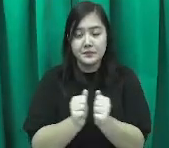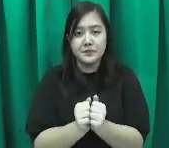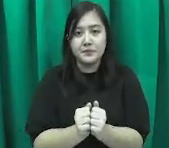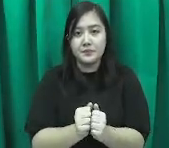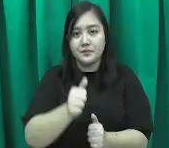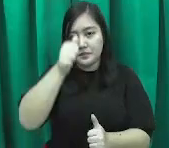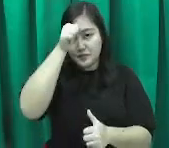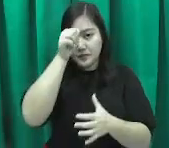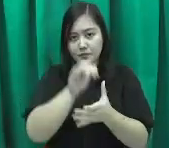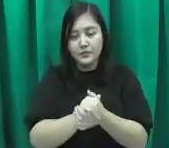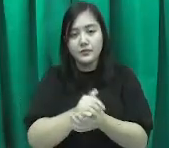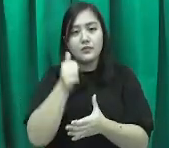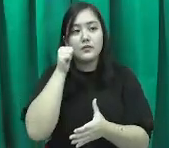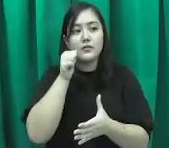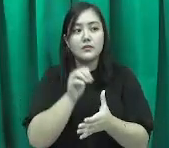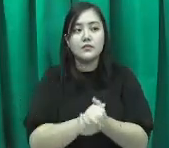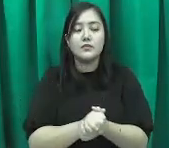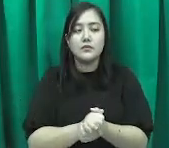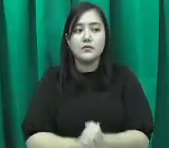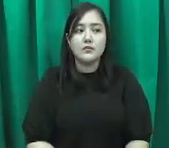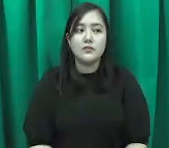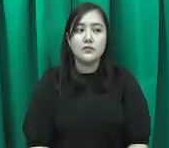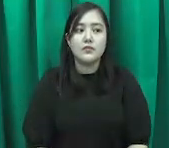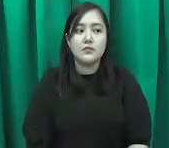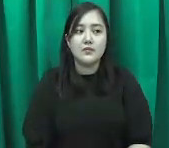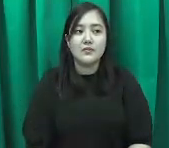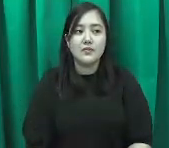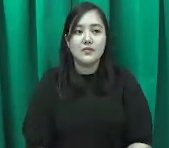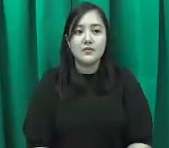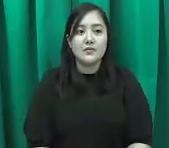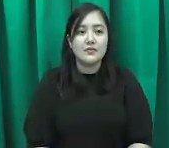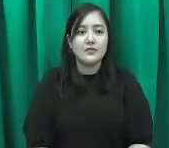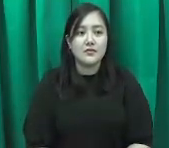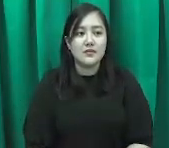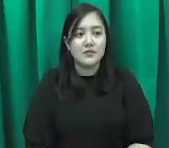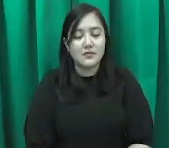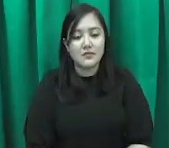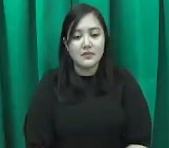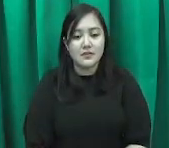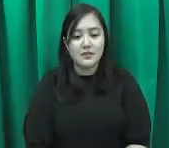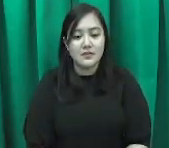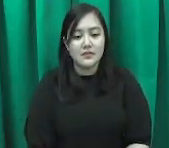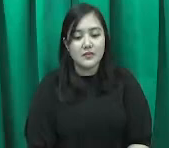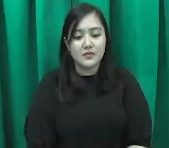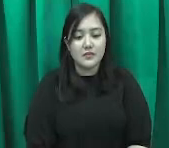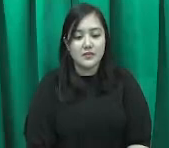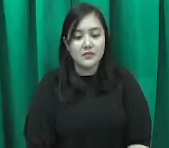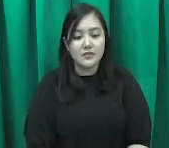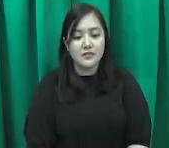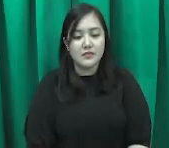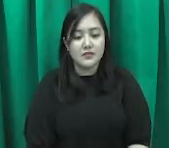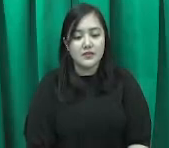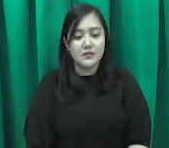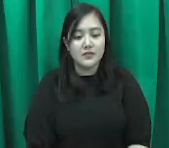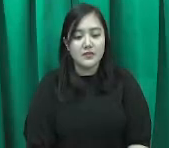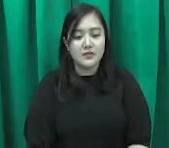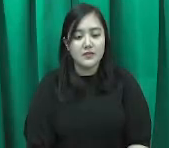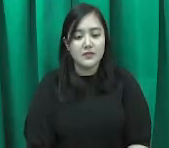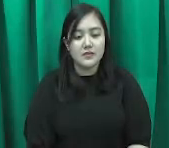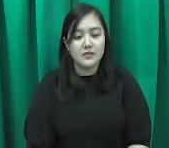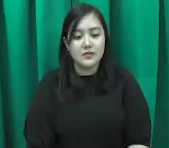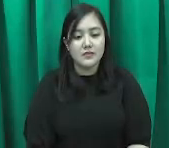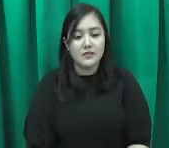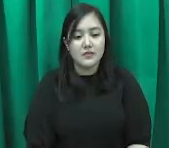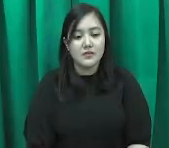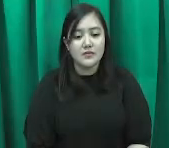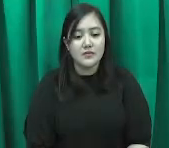the father, the mother is both mother and father siya. No, wala yan. Wala sa Bible yan. Oh, hindi, yes, hindi magandang pag-iisip yung ganyan. Oh. Mga wala